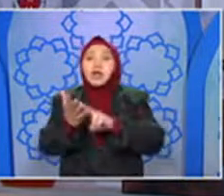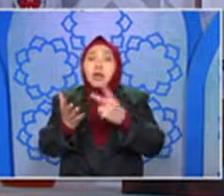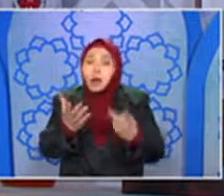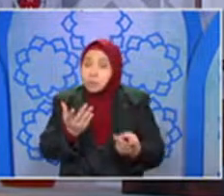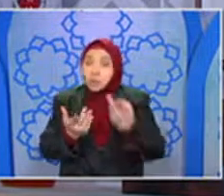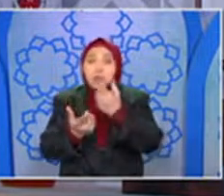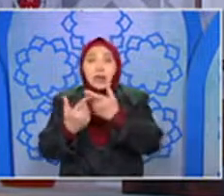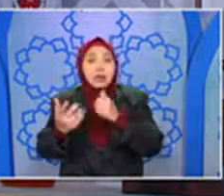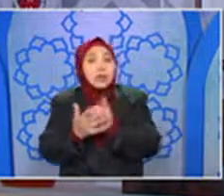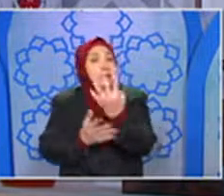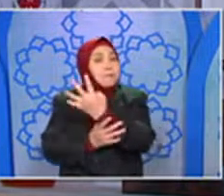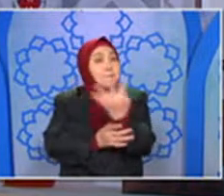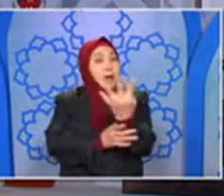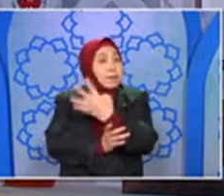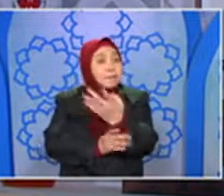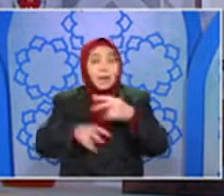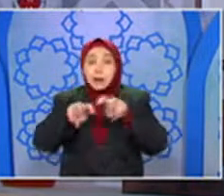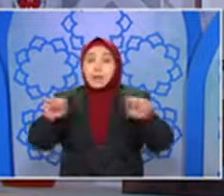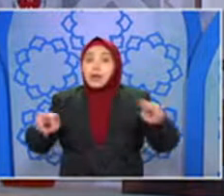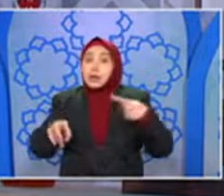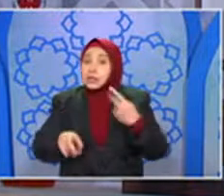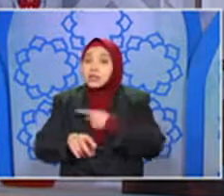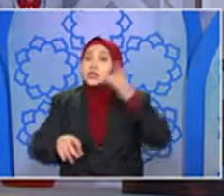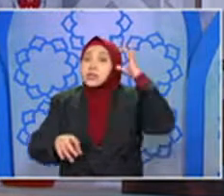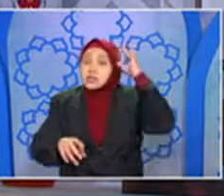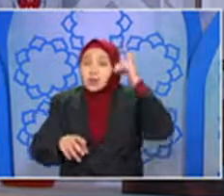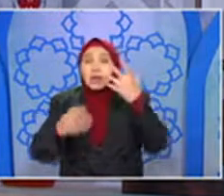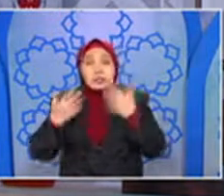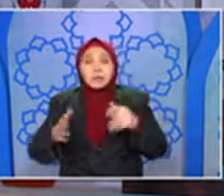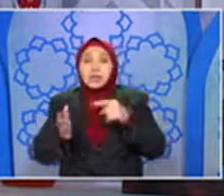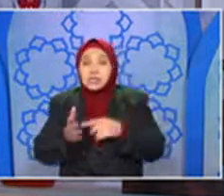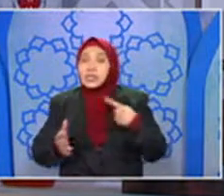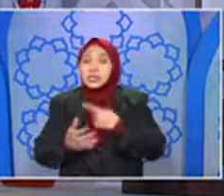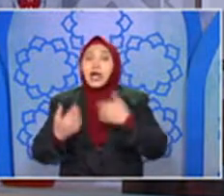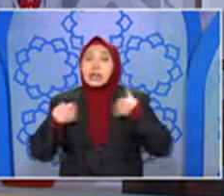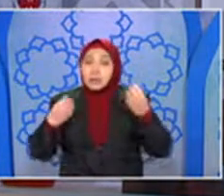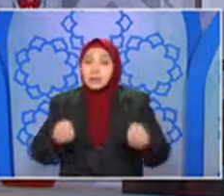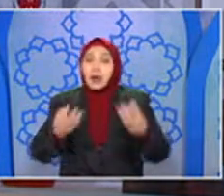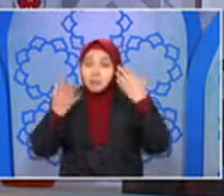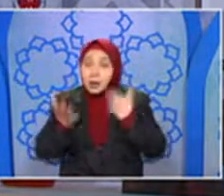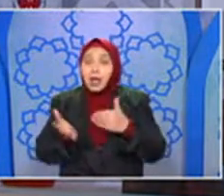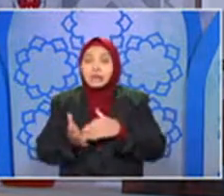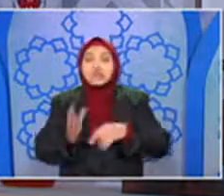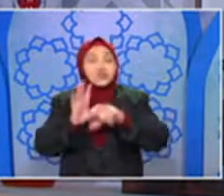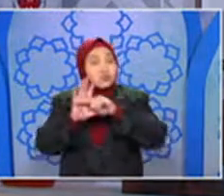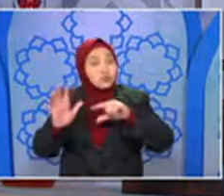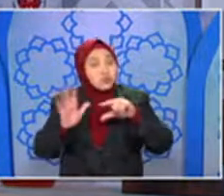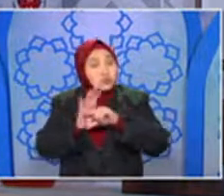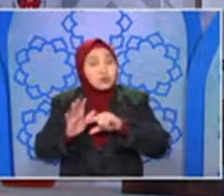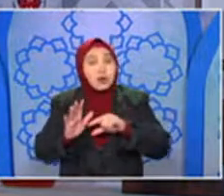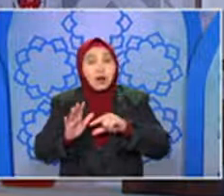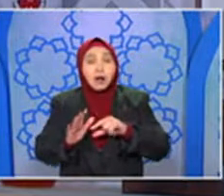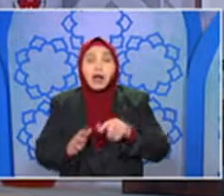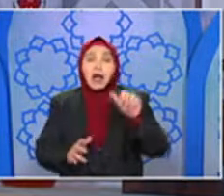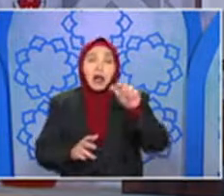daripada keempat-empat panel kita, insya-Allah. Selepas ini kita ada beberapa lagi surah Musabbihat, kita ada surah